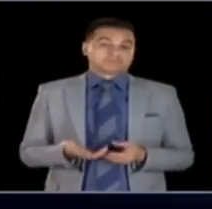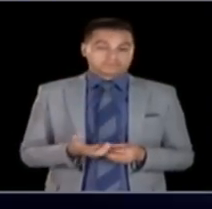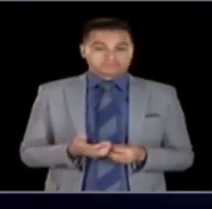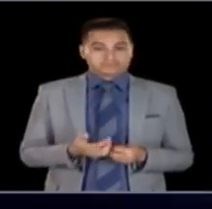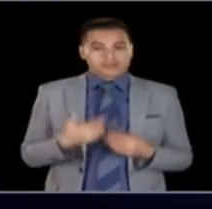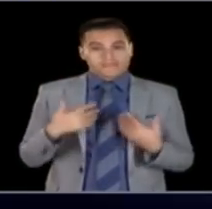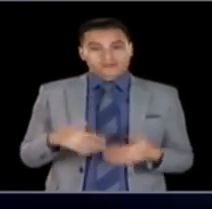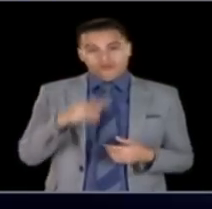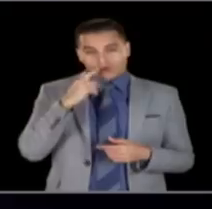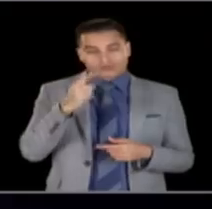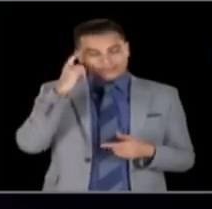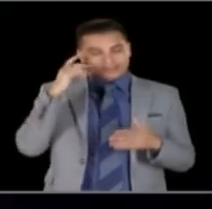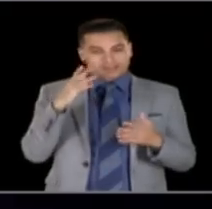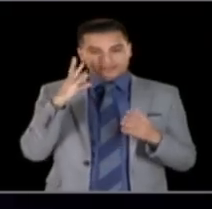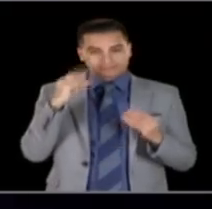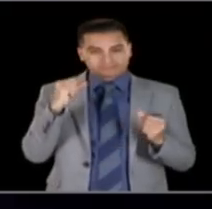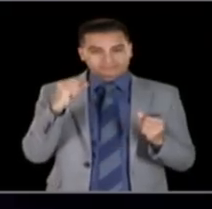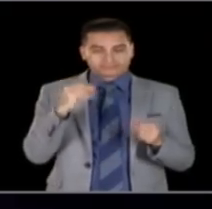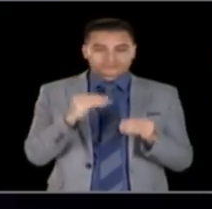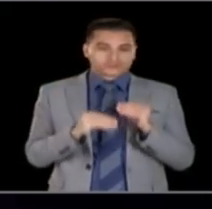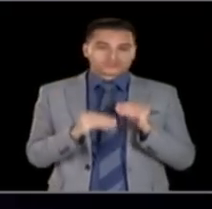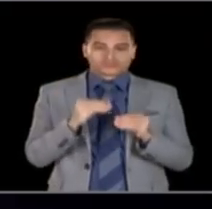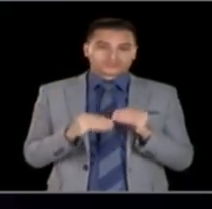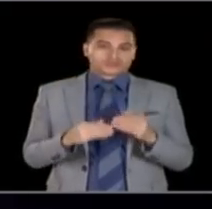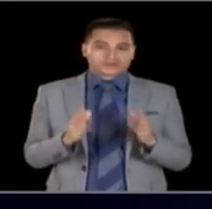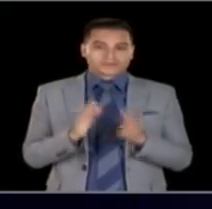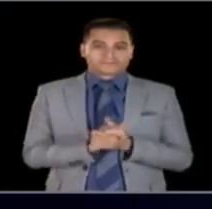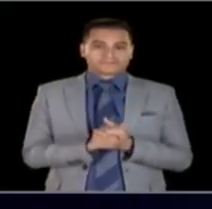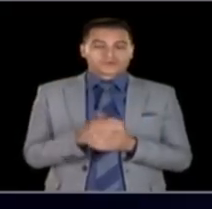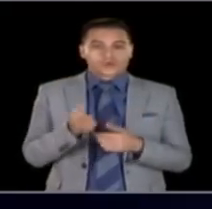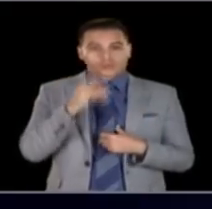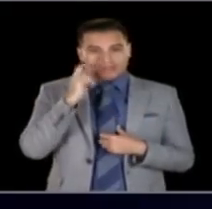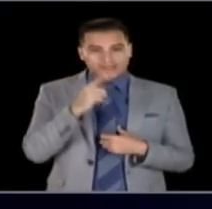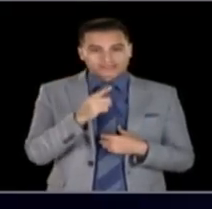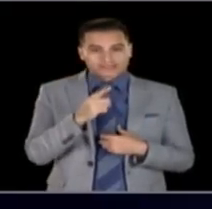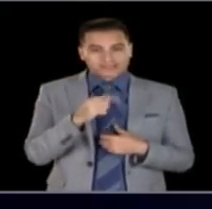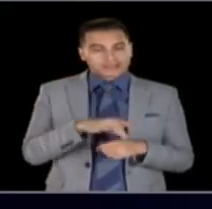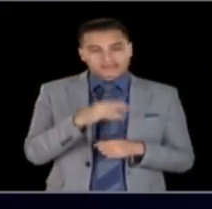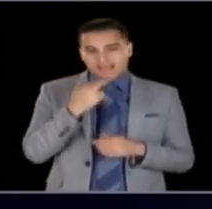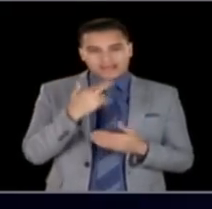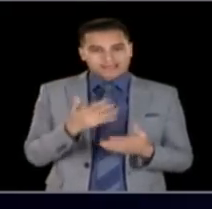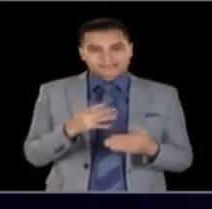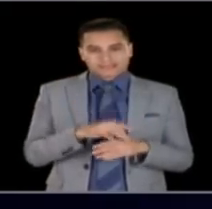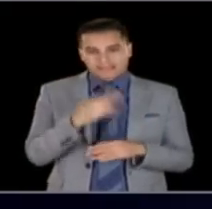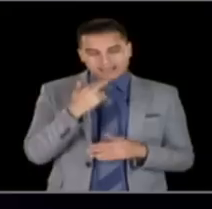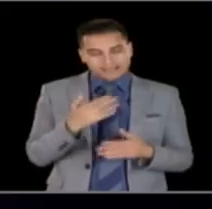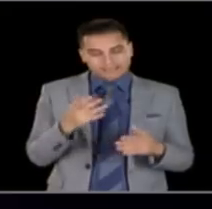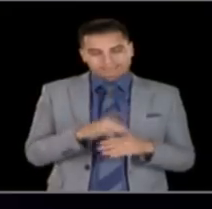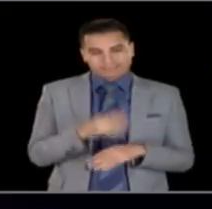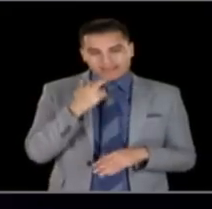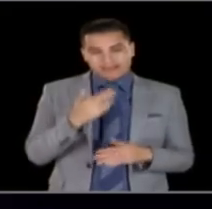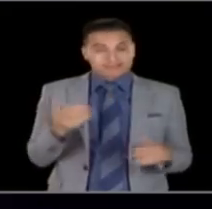ما أقدرش ألومكم، فقدتوا تركيزكم. ما أقدرش ألومكم. الحوت الأزرق هارد لك هارد لك هارد